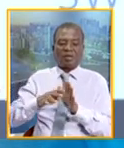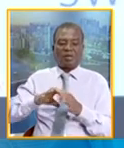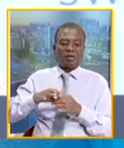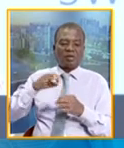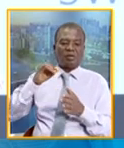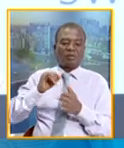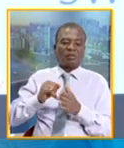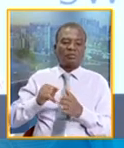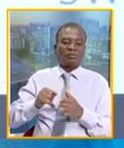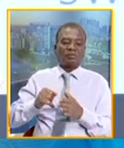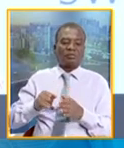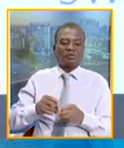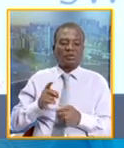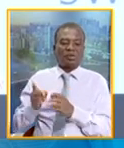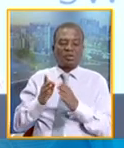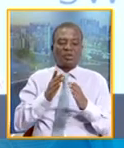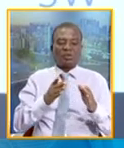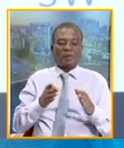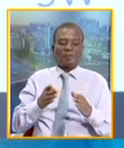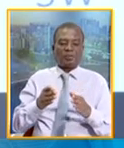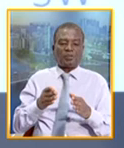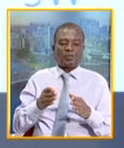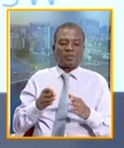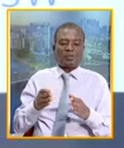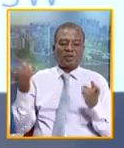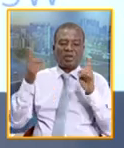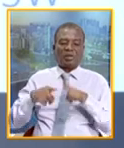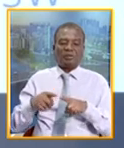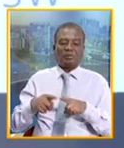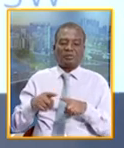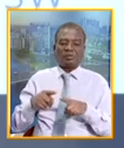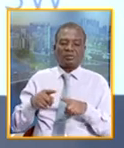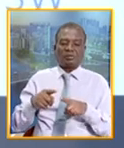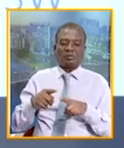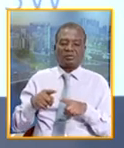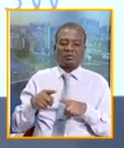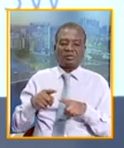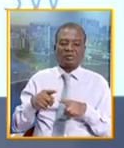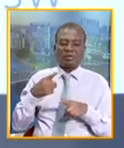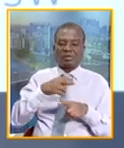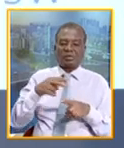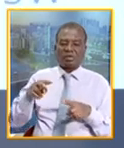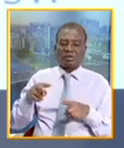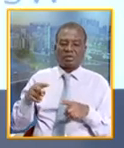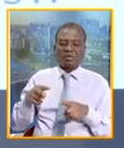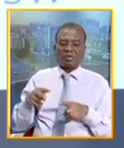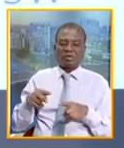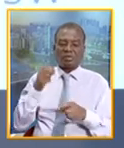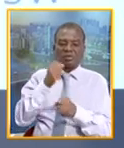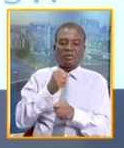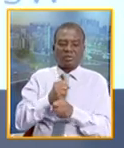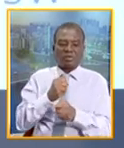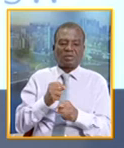autorités d'avoir pris des mesures décisives pour veiller à ce que l'économie puisse